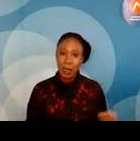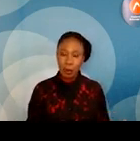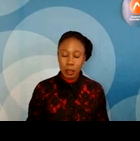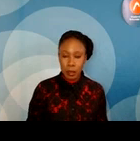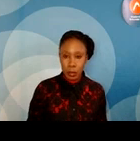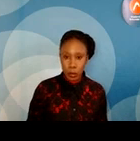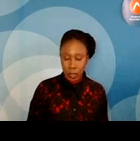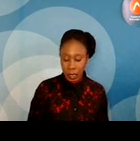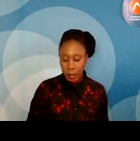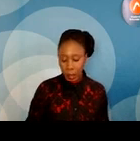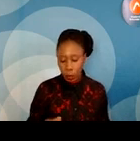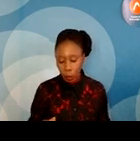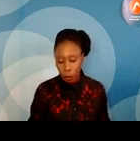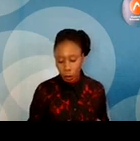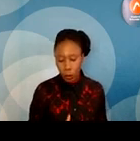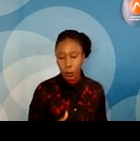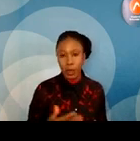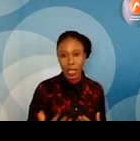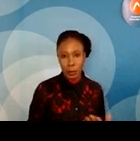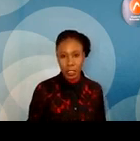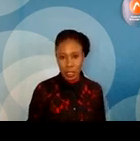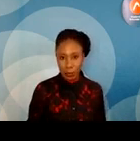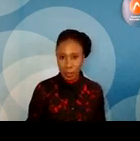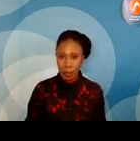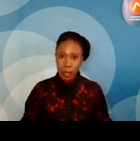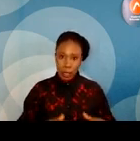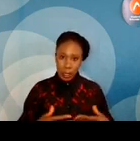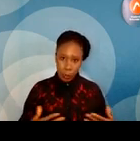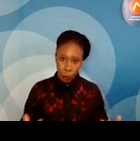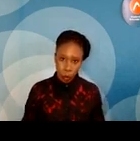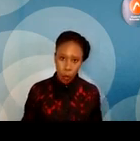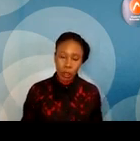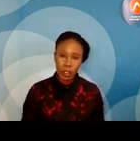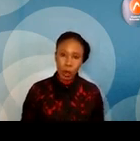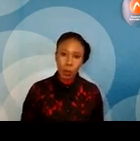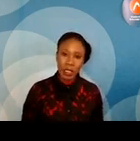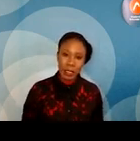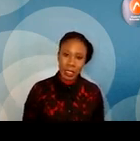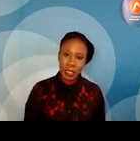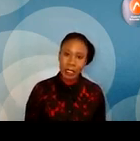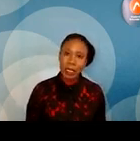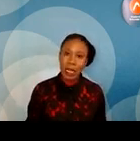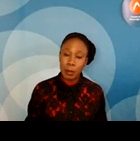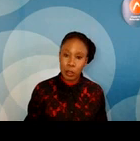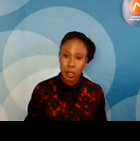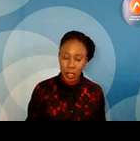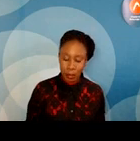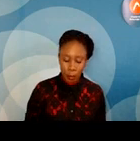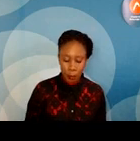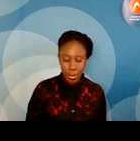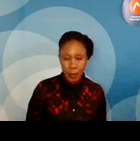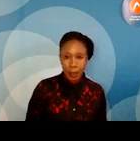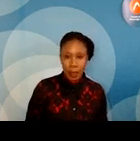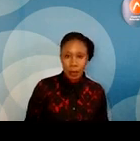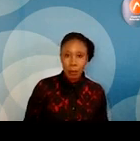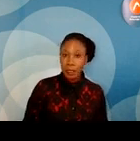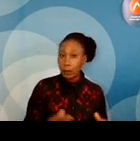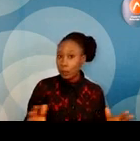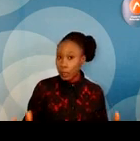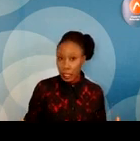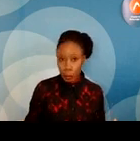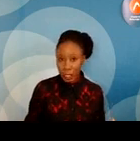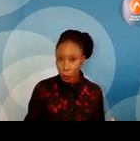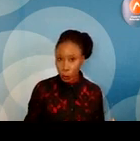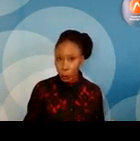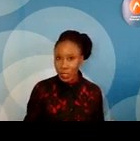mellan rekrytering och hur arbetsgivaren då återkopplade till arbetssökande.